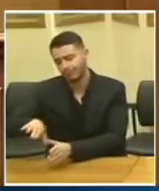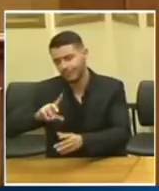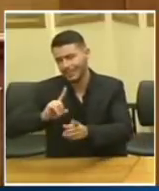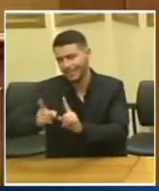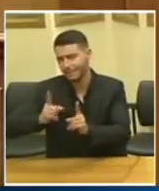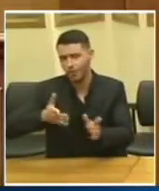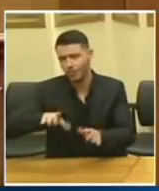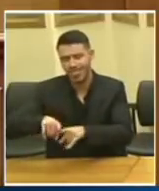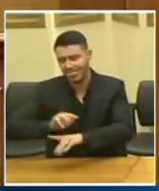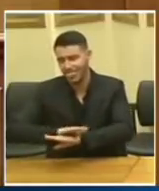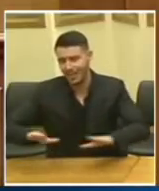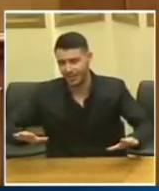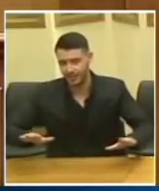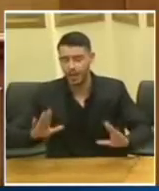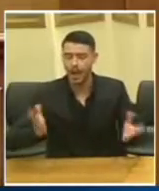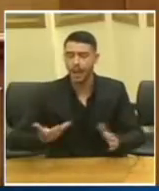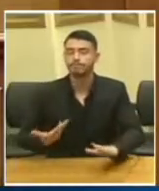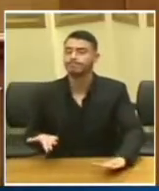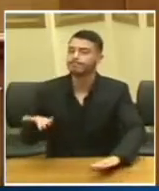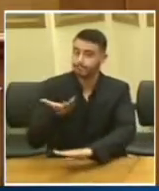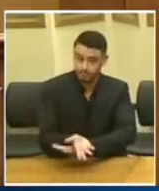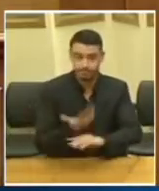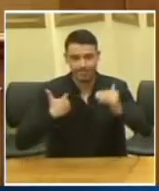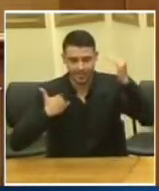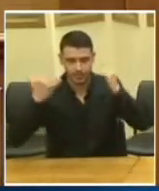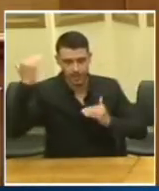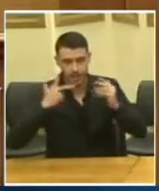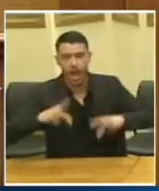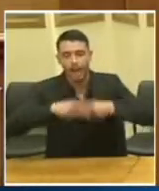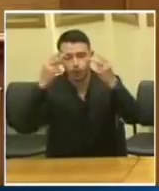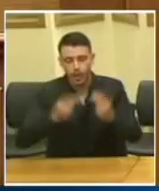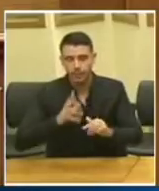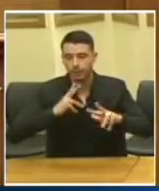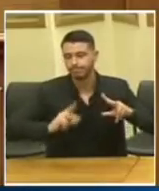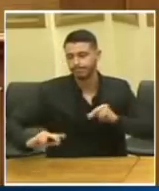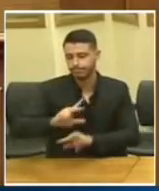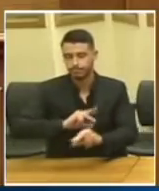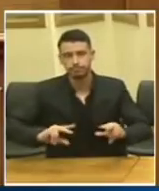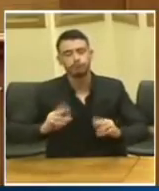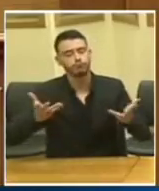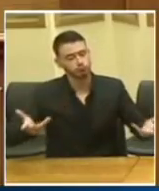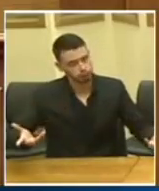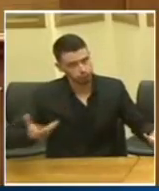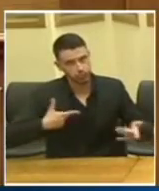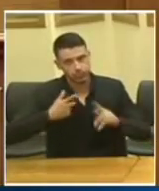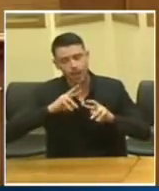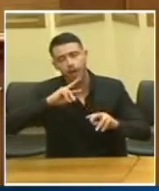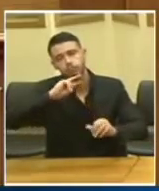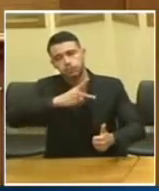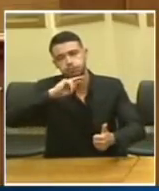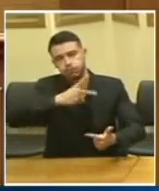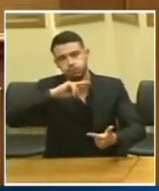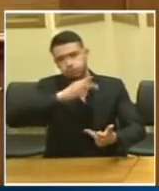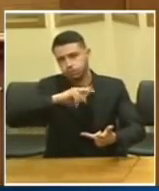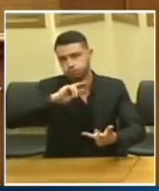Όμως μιας και την προκαλέσατε αυτή τη συζήτηση, θα πάρετε απαντήσεις. Πήρατε άλλωστε